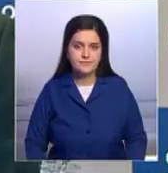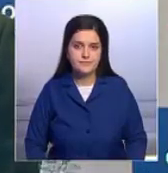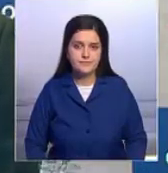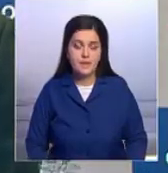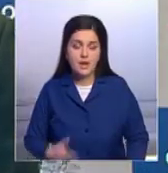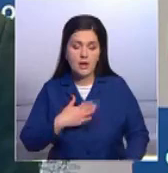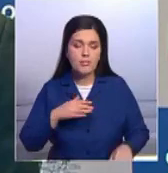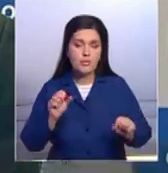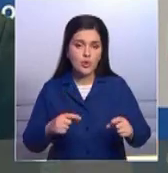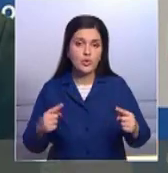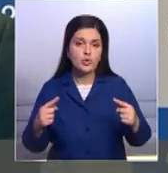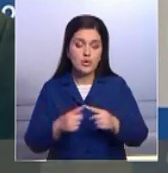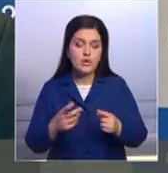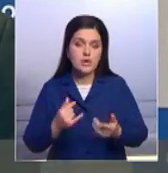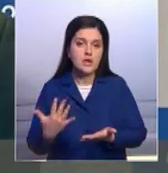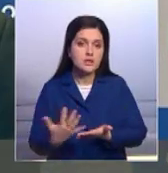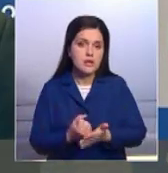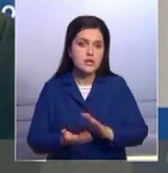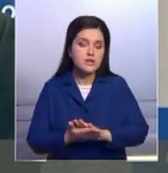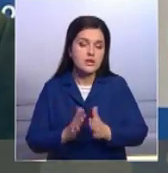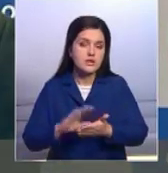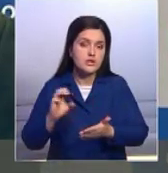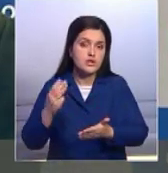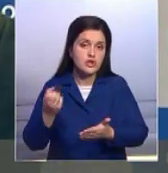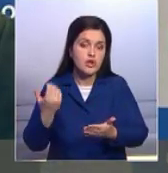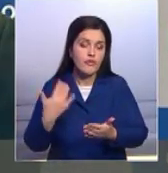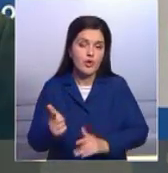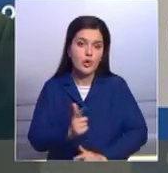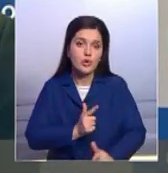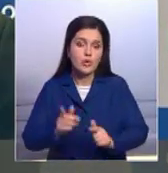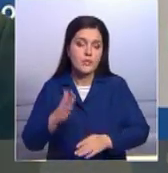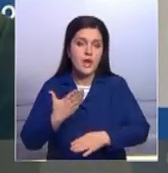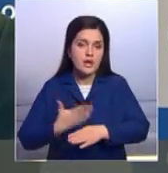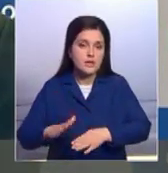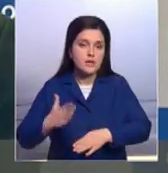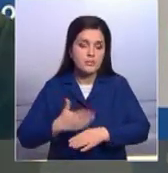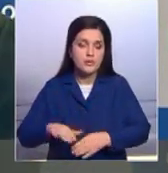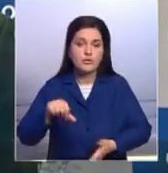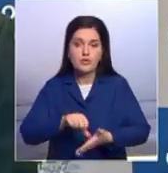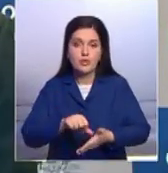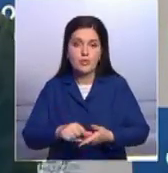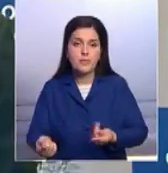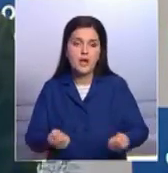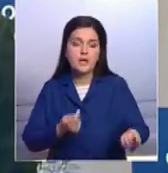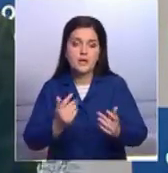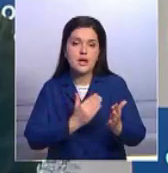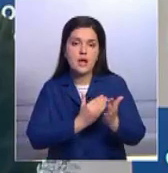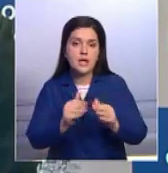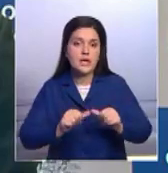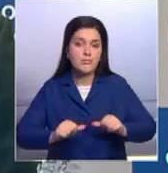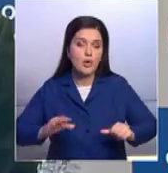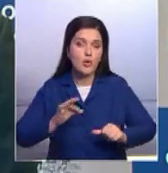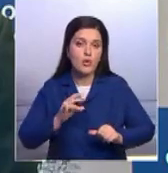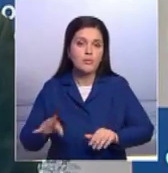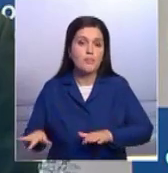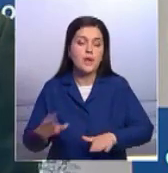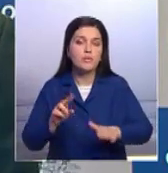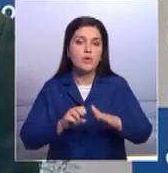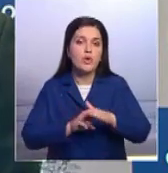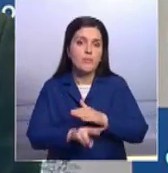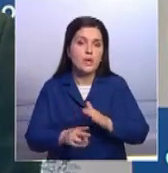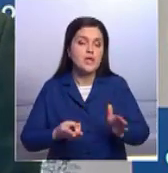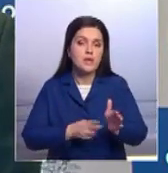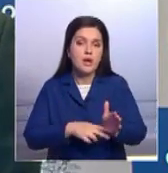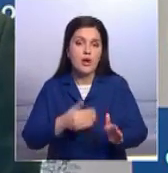Я могу подтвердить достижение соглашения США. Оно будет выполняться поэтапно и при участии Управления Верховного комиссара ООН по делам беженцев.